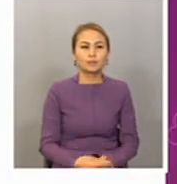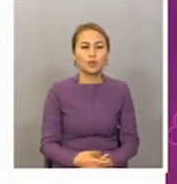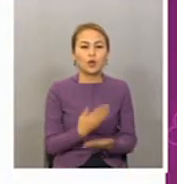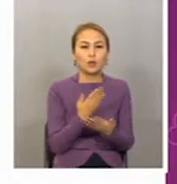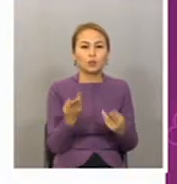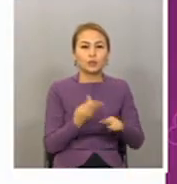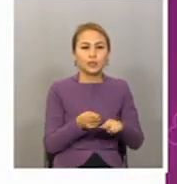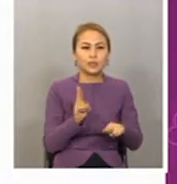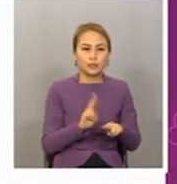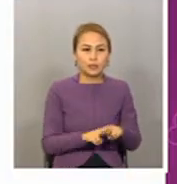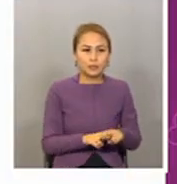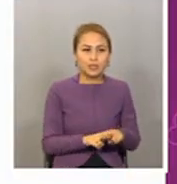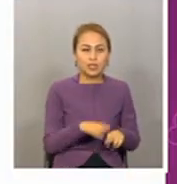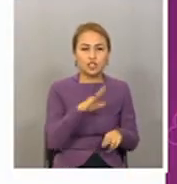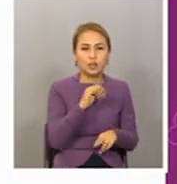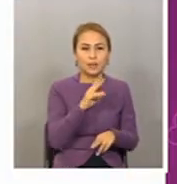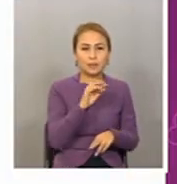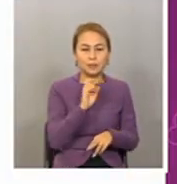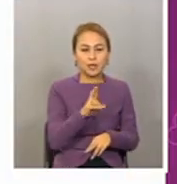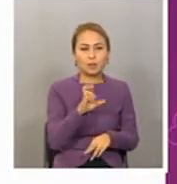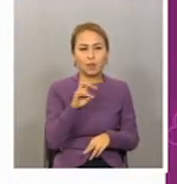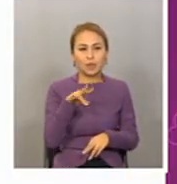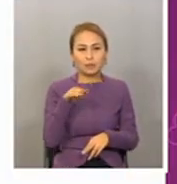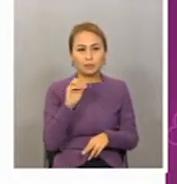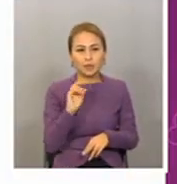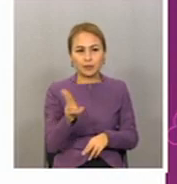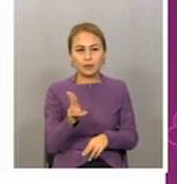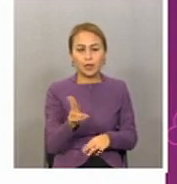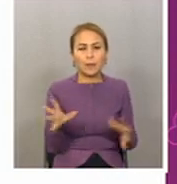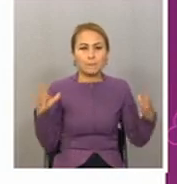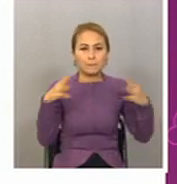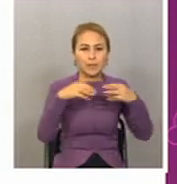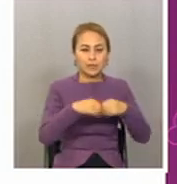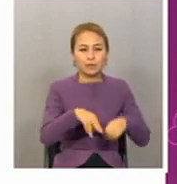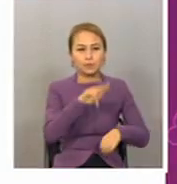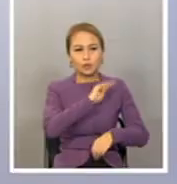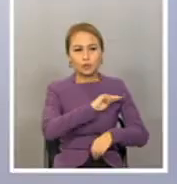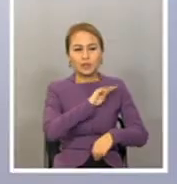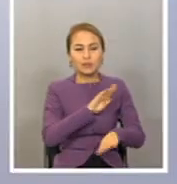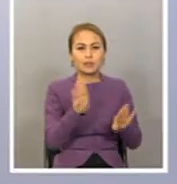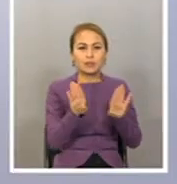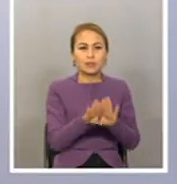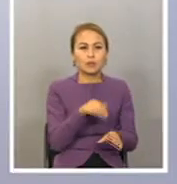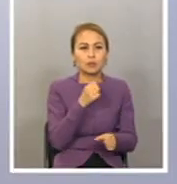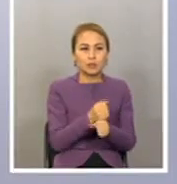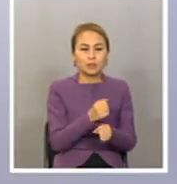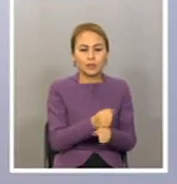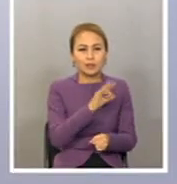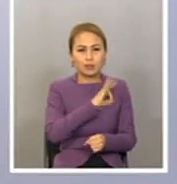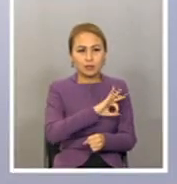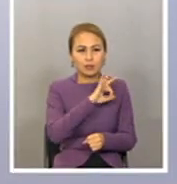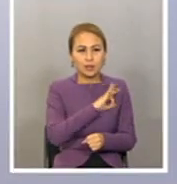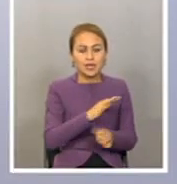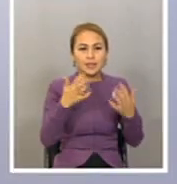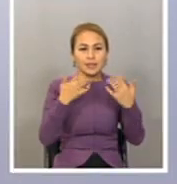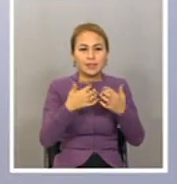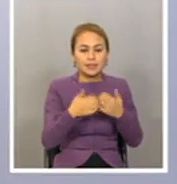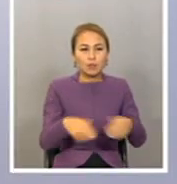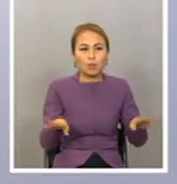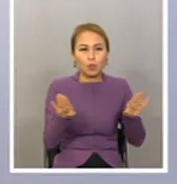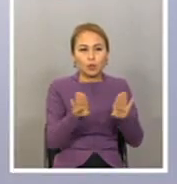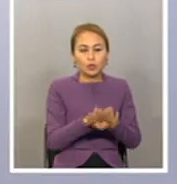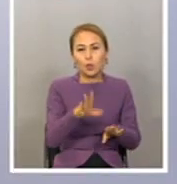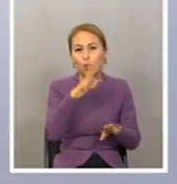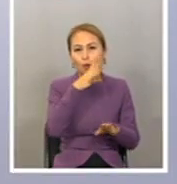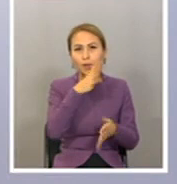дегеніміз Жәнібек пен Болатбектің бірігіп істегендегі өнімділігі. Ал бізге есеп бойынша уақытты табу